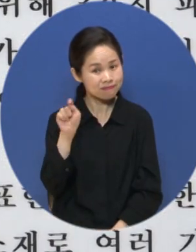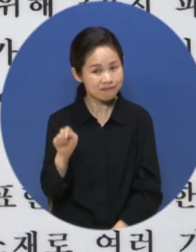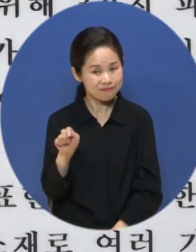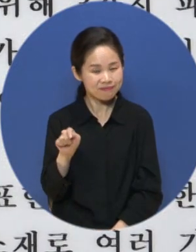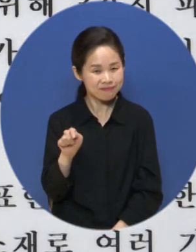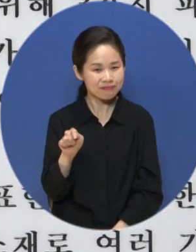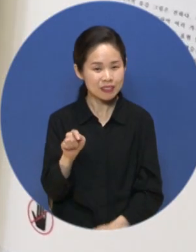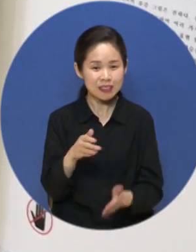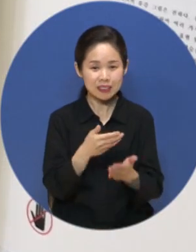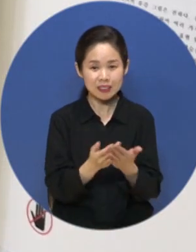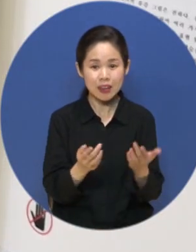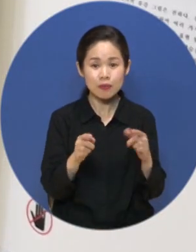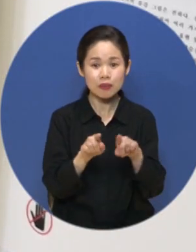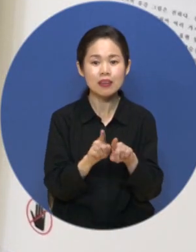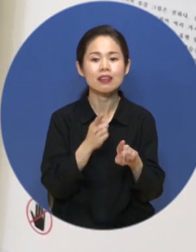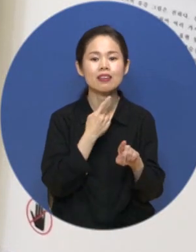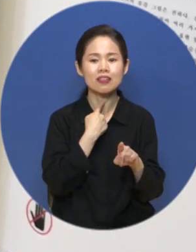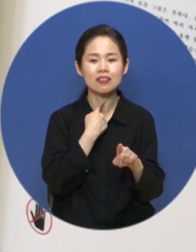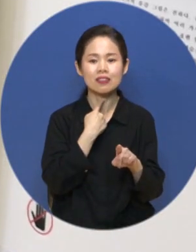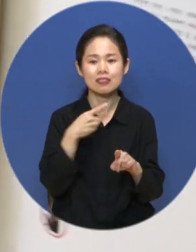이야기를 들어봤습니다.